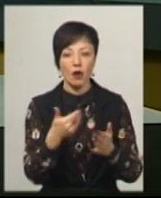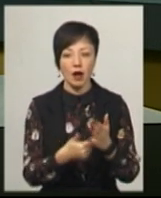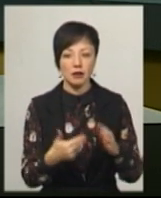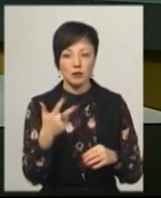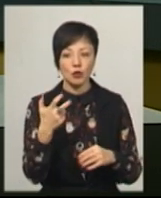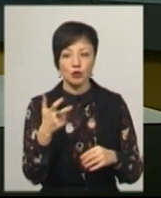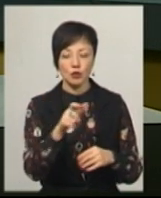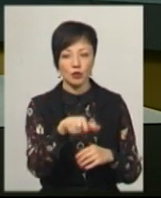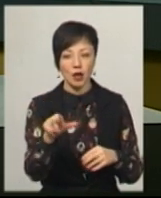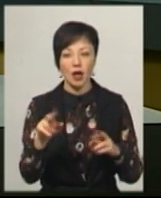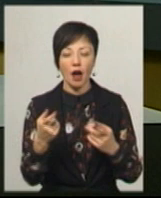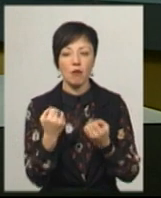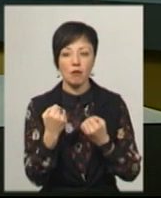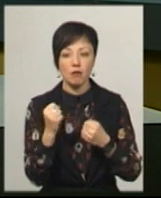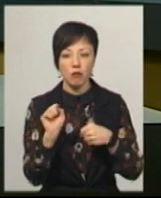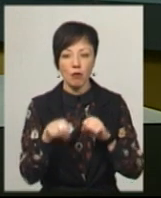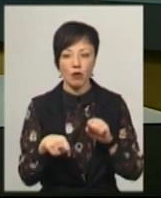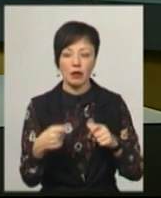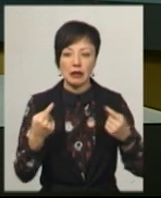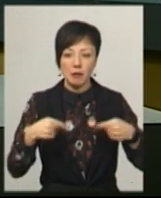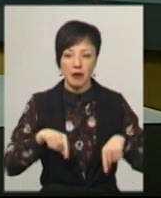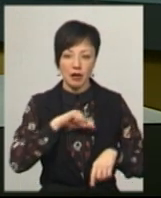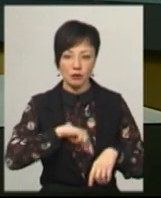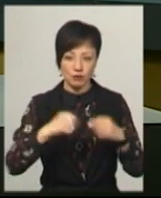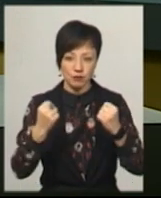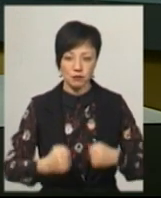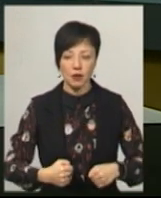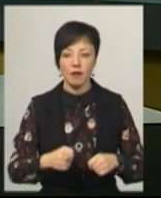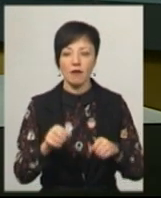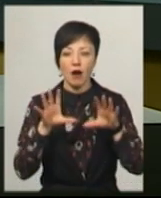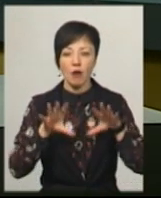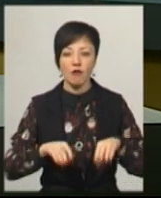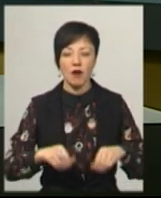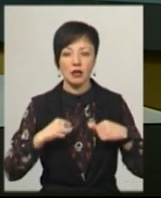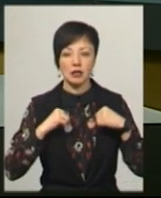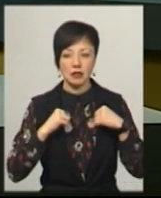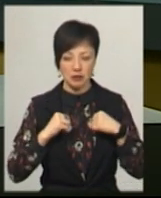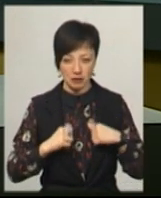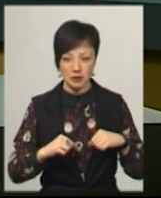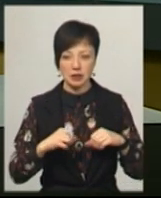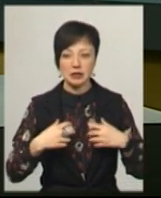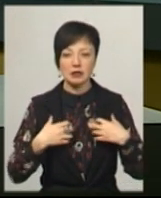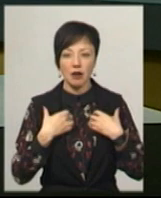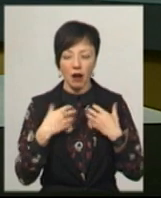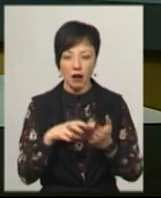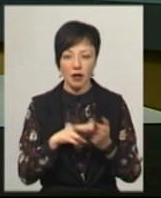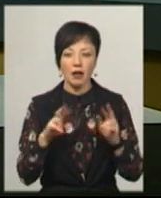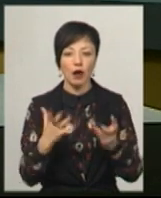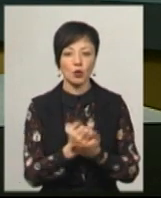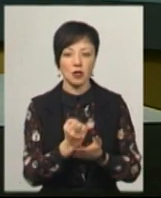підписників, як побороти депресію і посттравматичний синдром, вгамувати страх та на власному прикладі розказує, як досягти